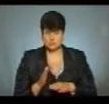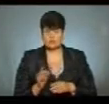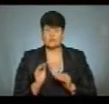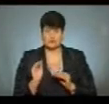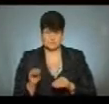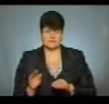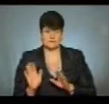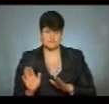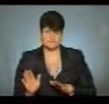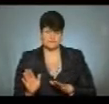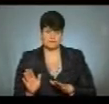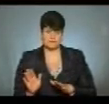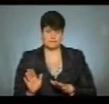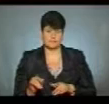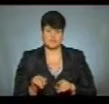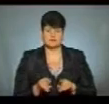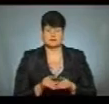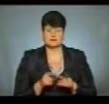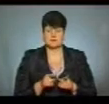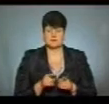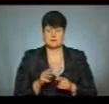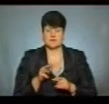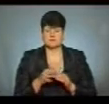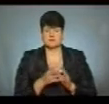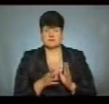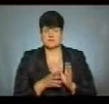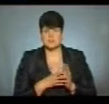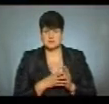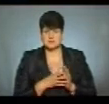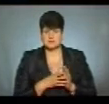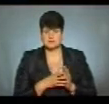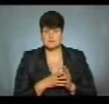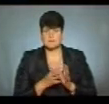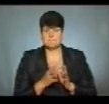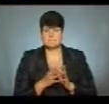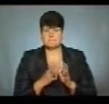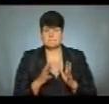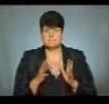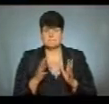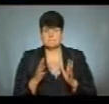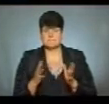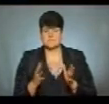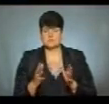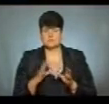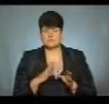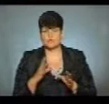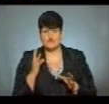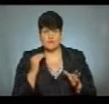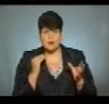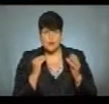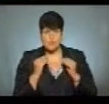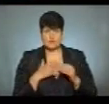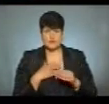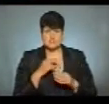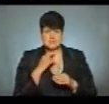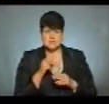встановлені. Так, то якраз по М-19 там більше було враховано з наших